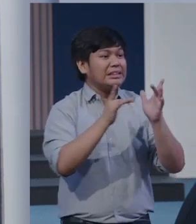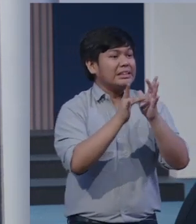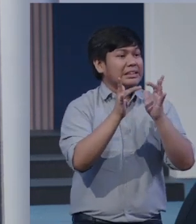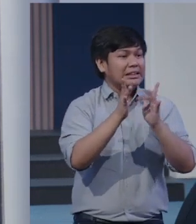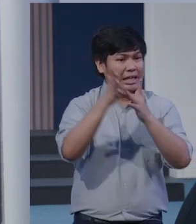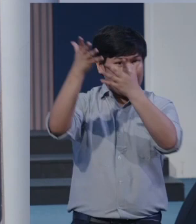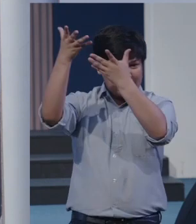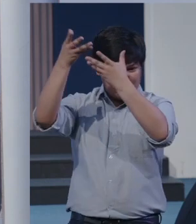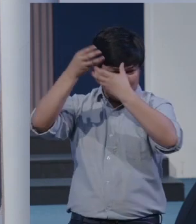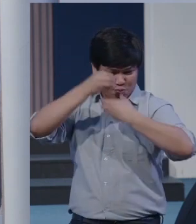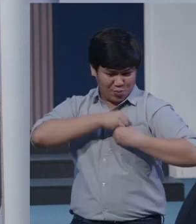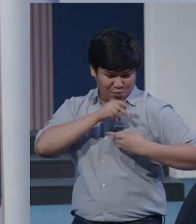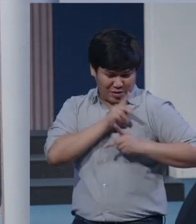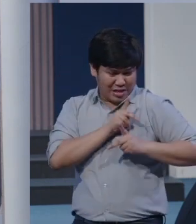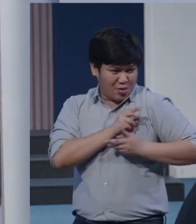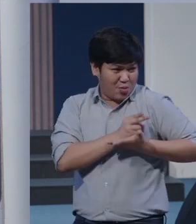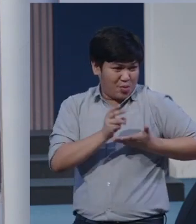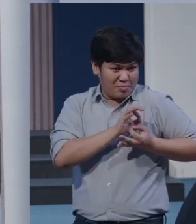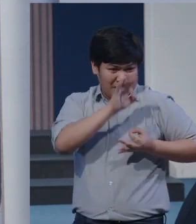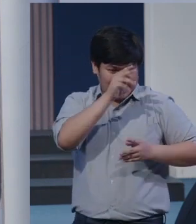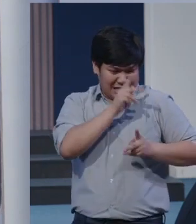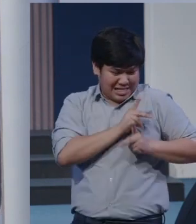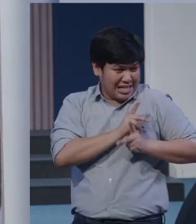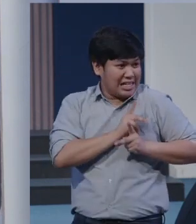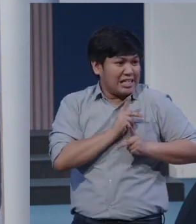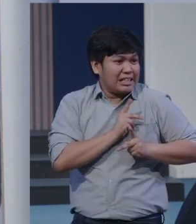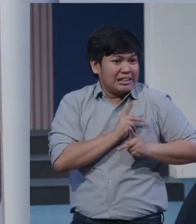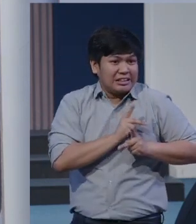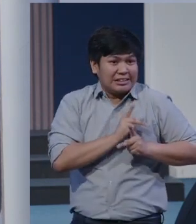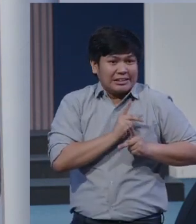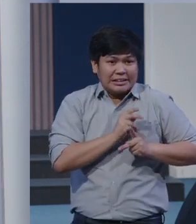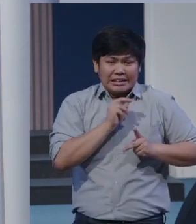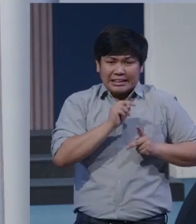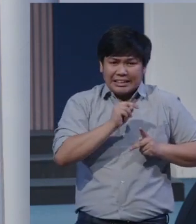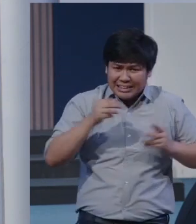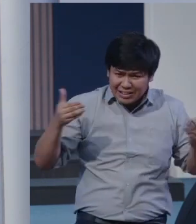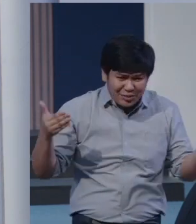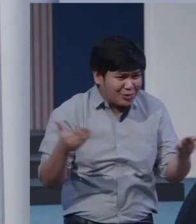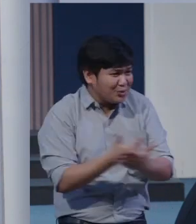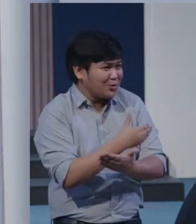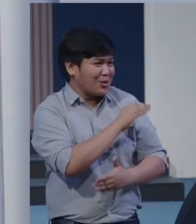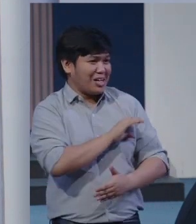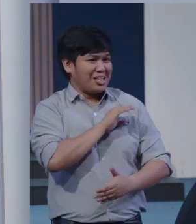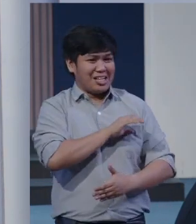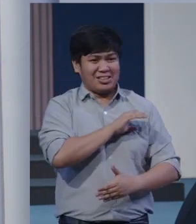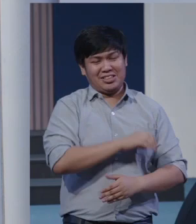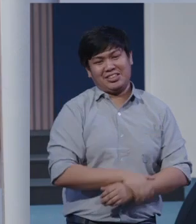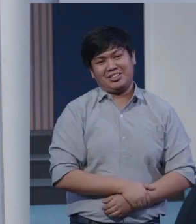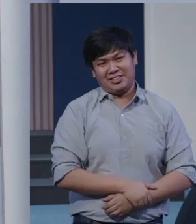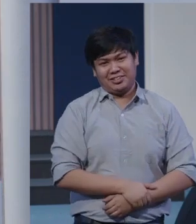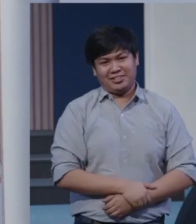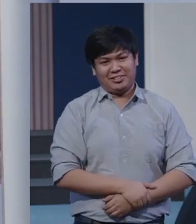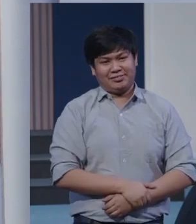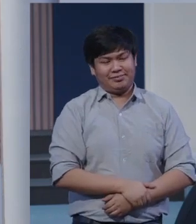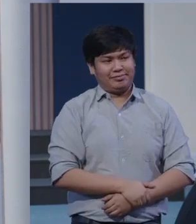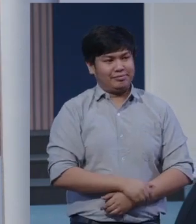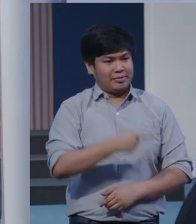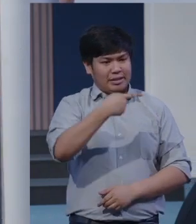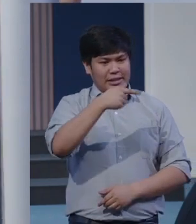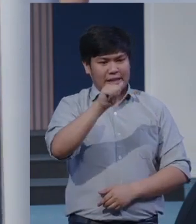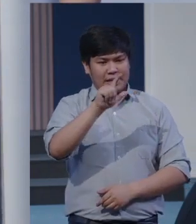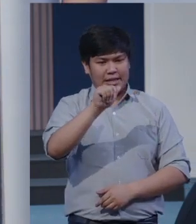na kanyang ipinamuhay sa atin sa pamamagitan natin sa natin makikita Y galatians